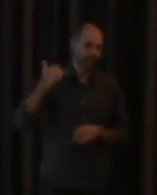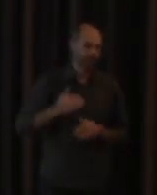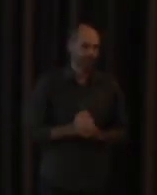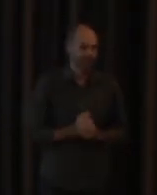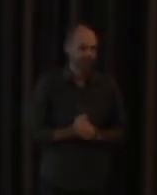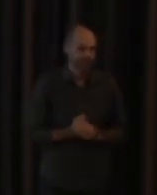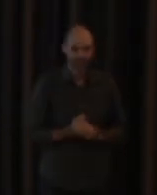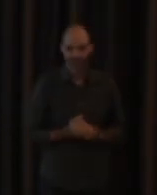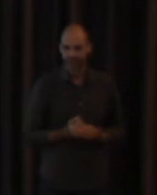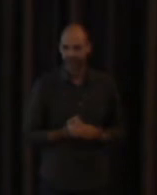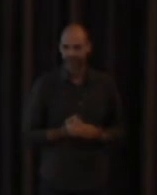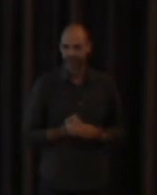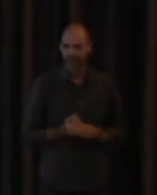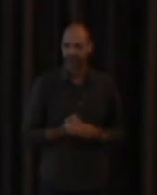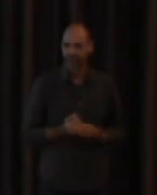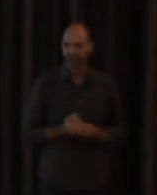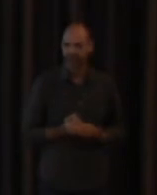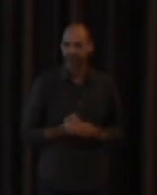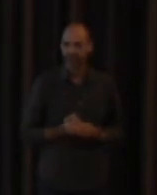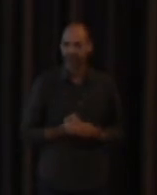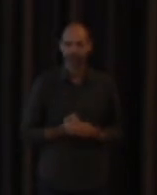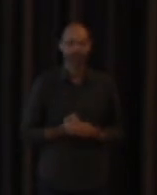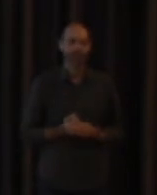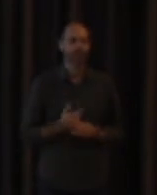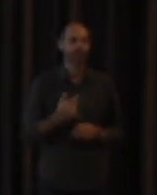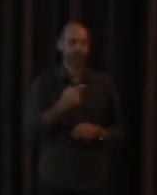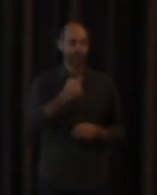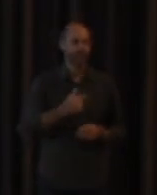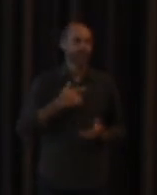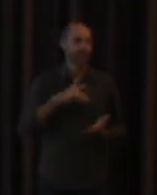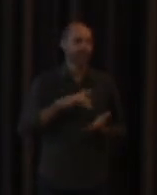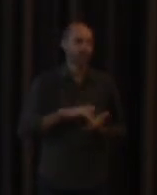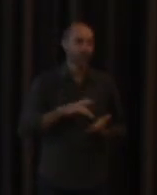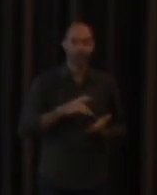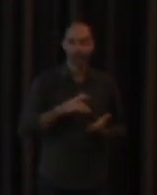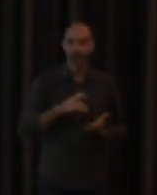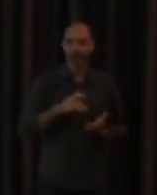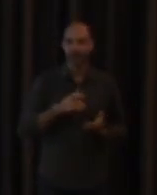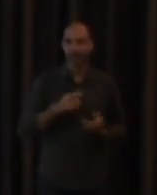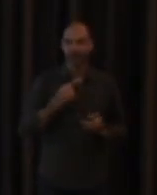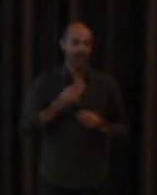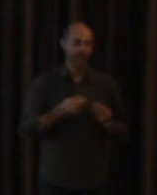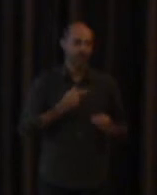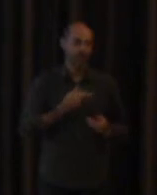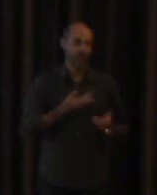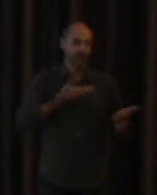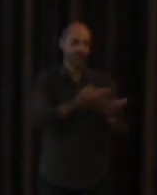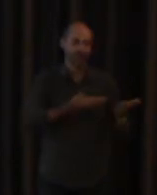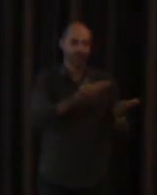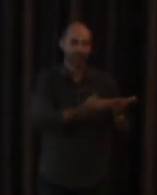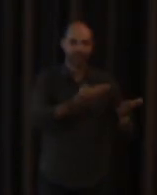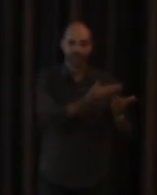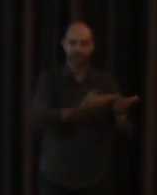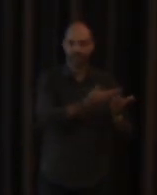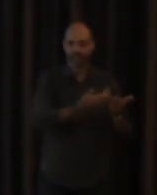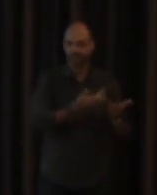passat. I jo havia de reportar, que diuen, I had to report to her directly, en